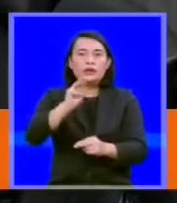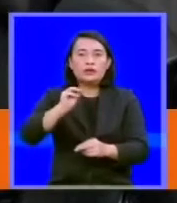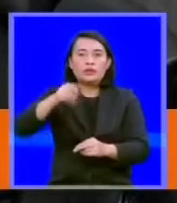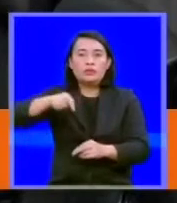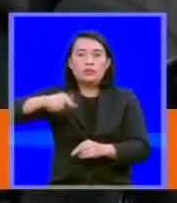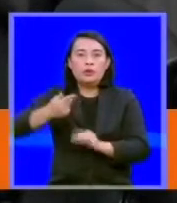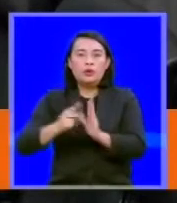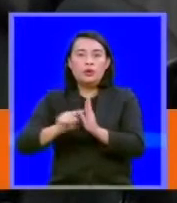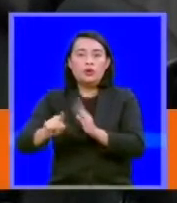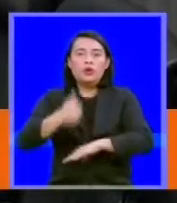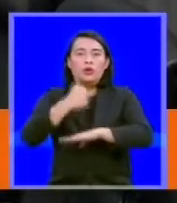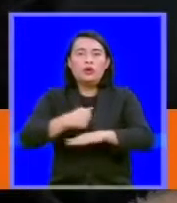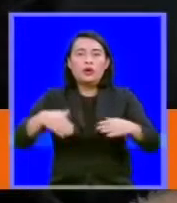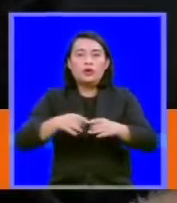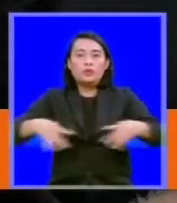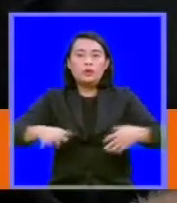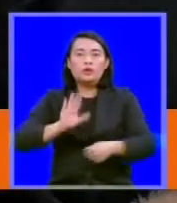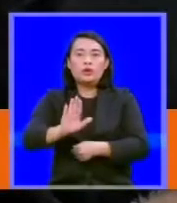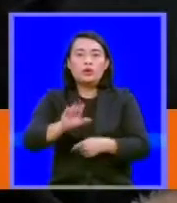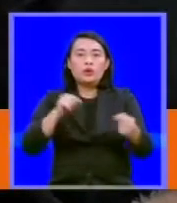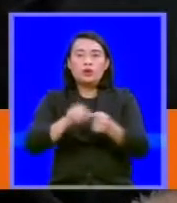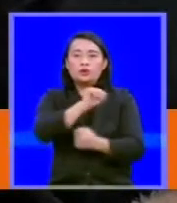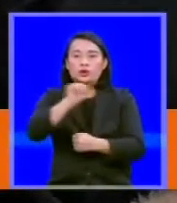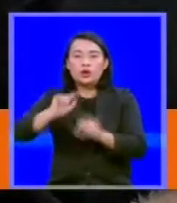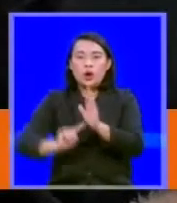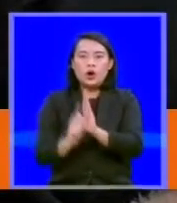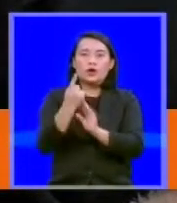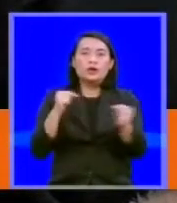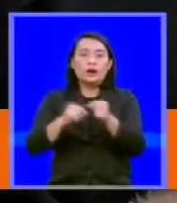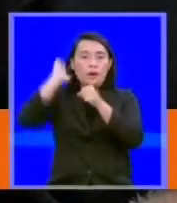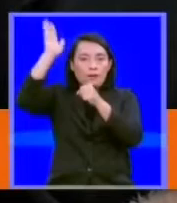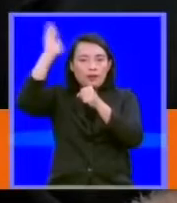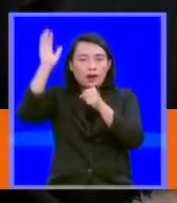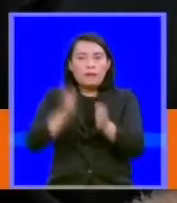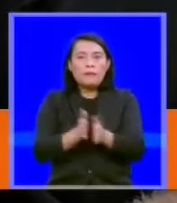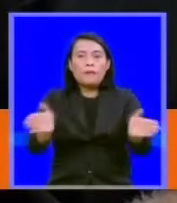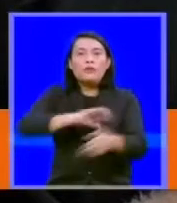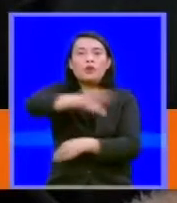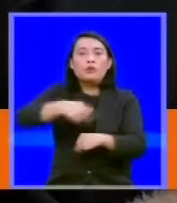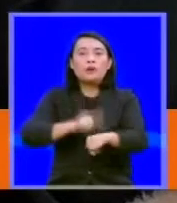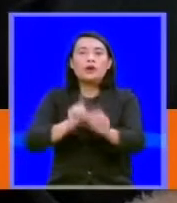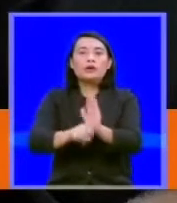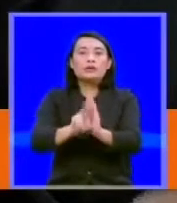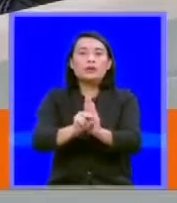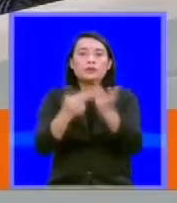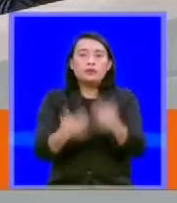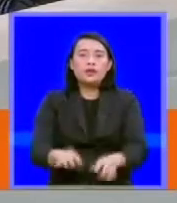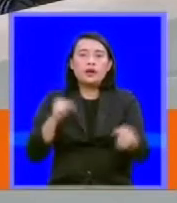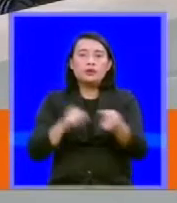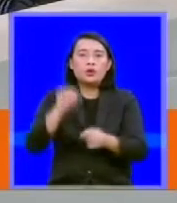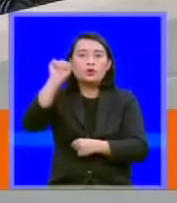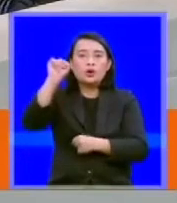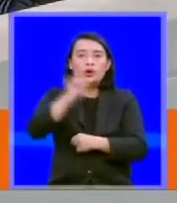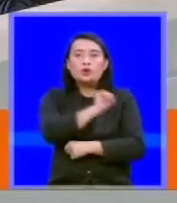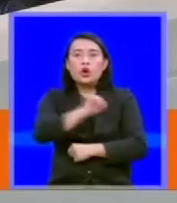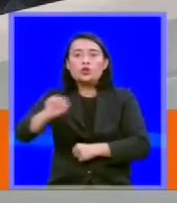ฒน์ผู้นำฝ่ายค้านในสภาผู้แทนราษฎรนำการอภิปรายภาพรวมประมาณ30นาทีจากนั้นจึงเปิดให้ส.ส.อภิปรายเรียงต